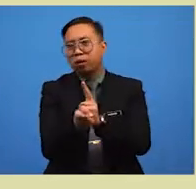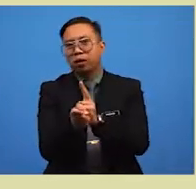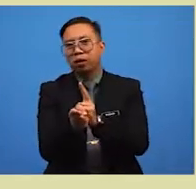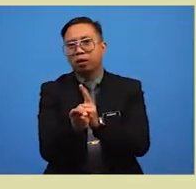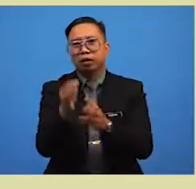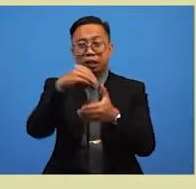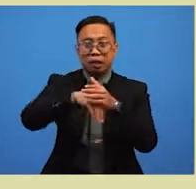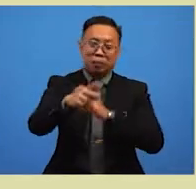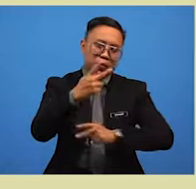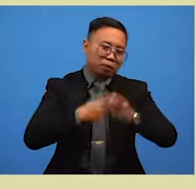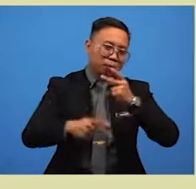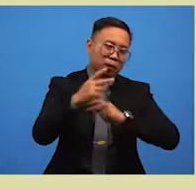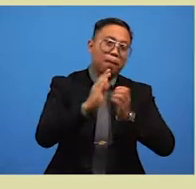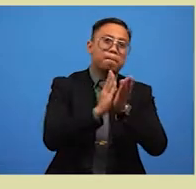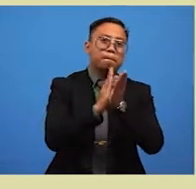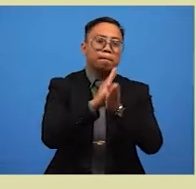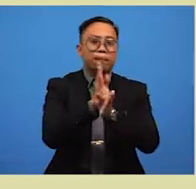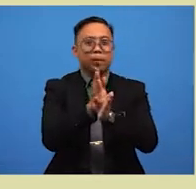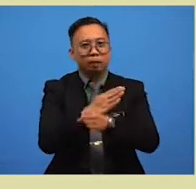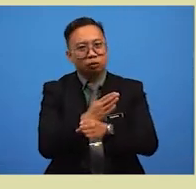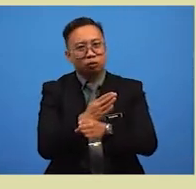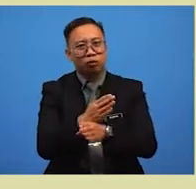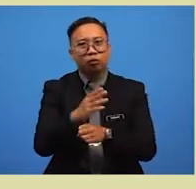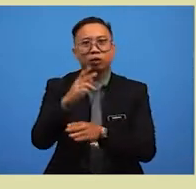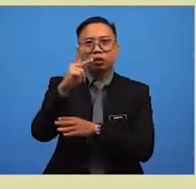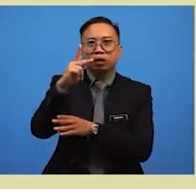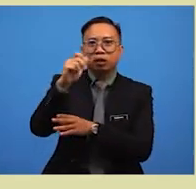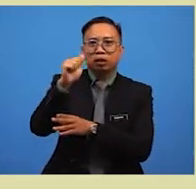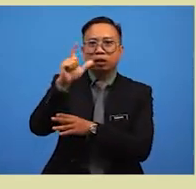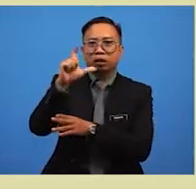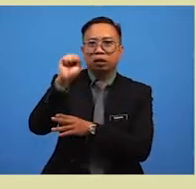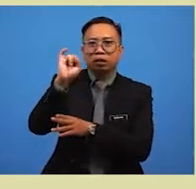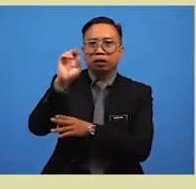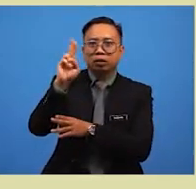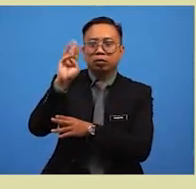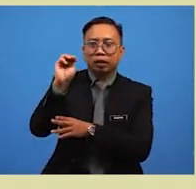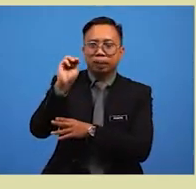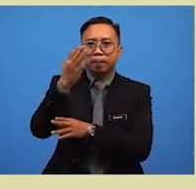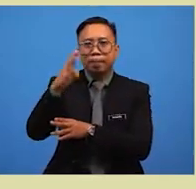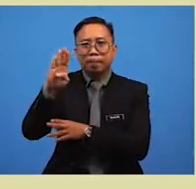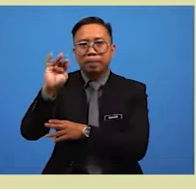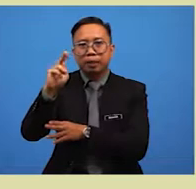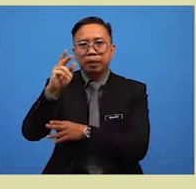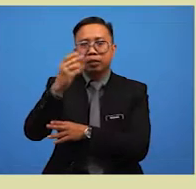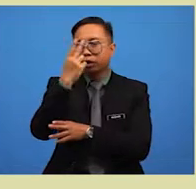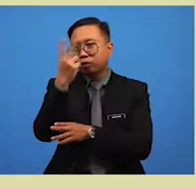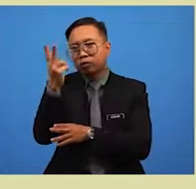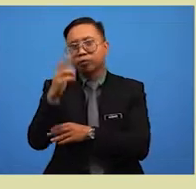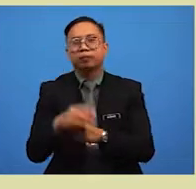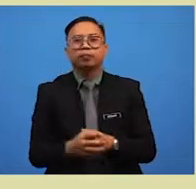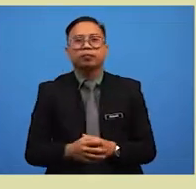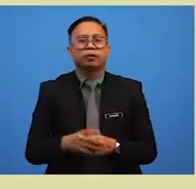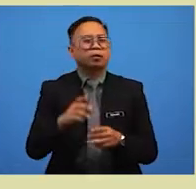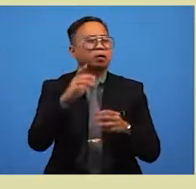kandungan kimia lalu membentuk kalsium bikarbon. Proses yang berterusan selama beribu-ribu